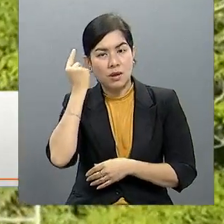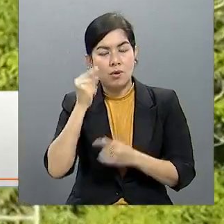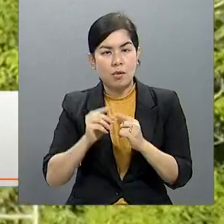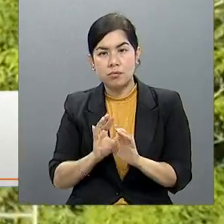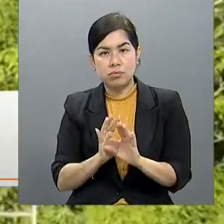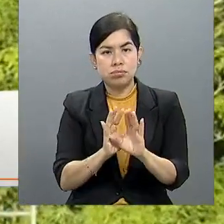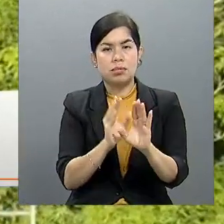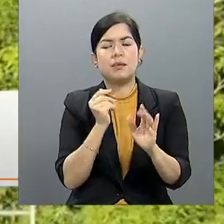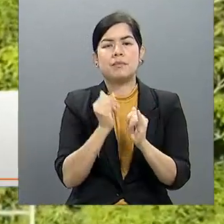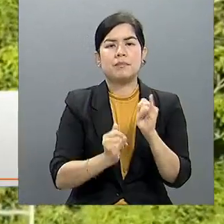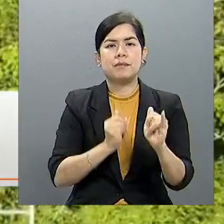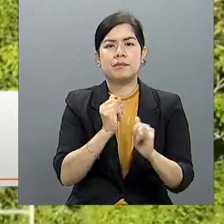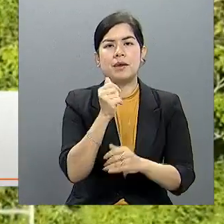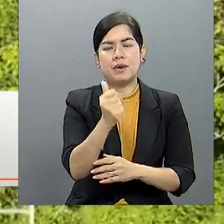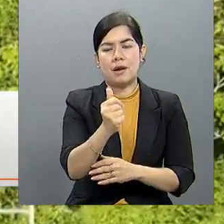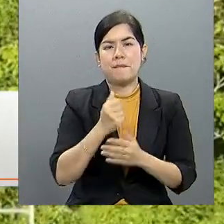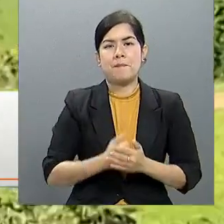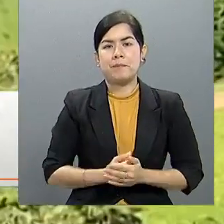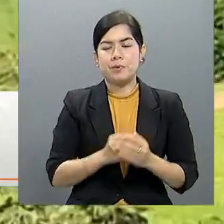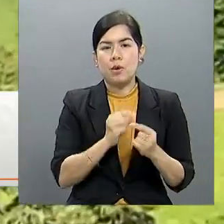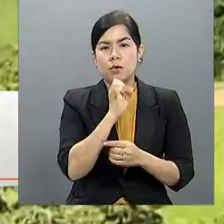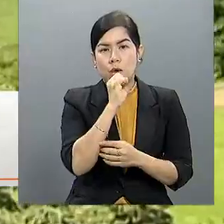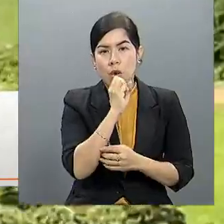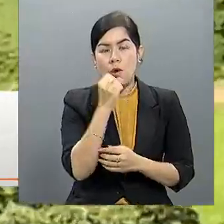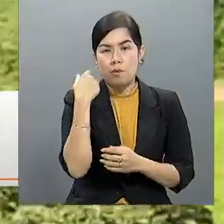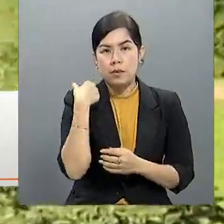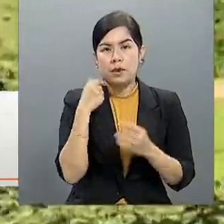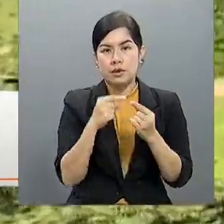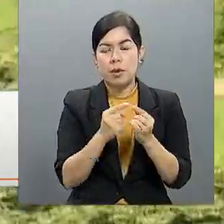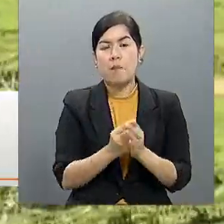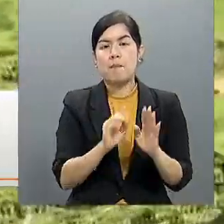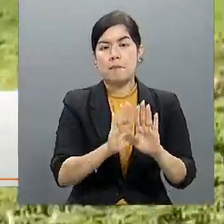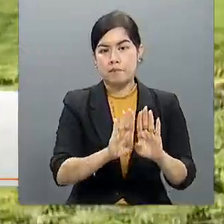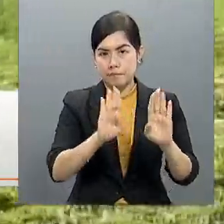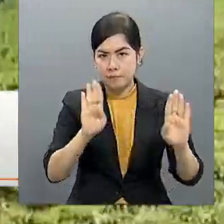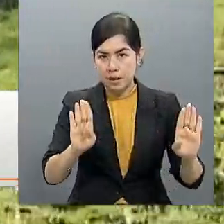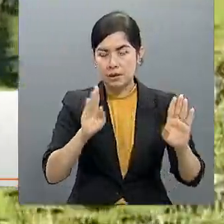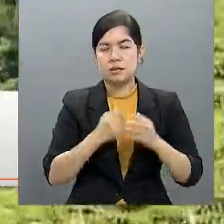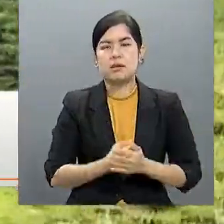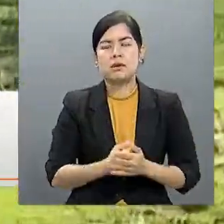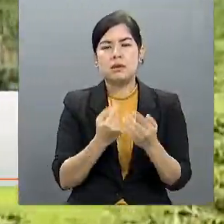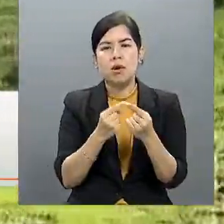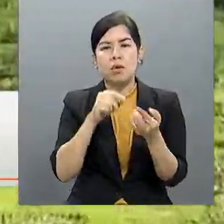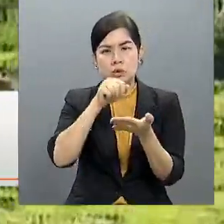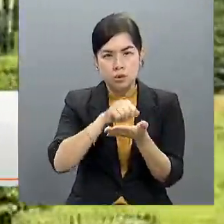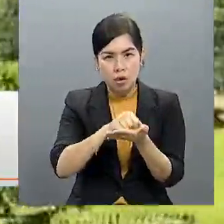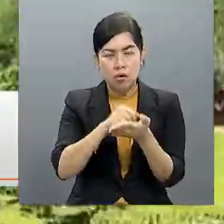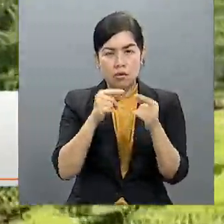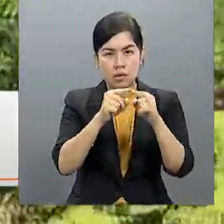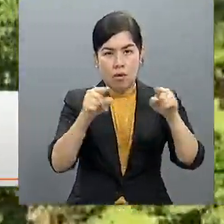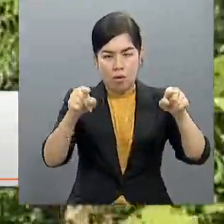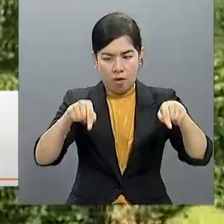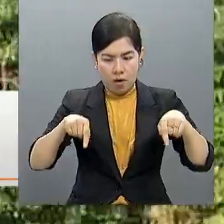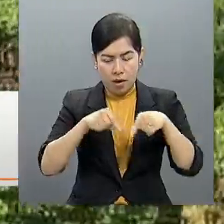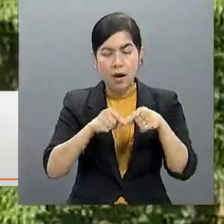ี้ก็เตรียมทดลองการลทะเบีนเข้าอุทยาณแงชาติผ่านทางแพลิเคชั่น QQซึ่แพลิเคชั่นน